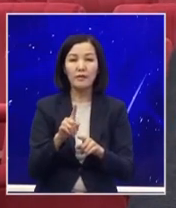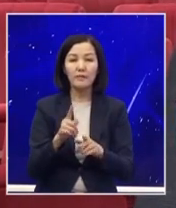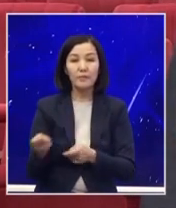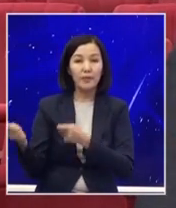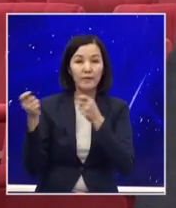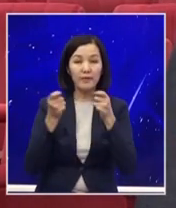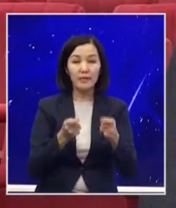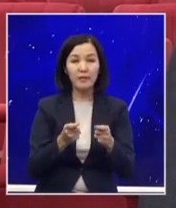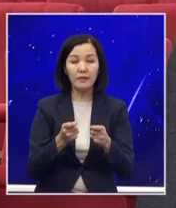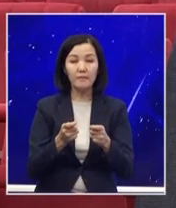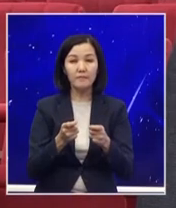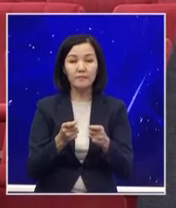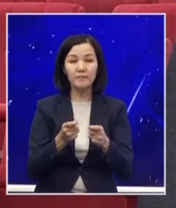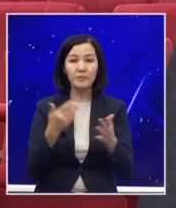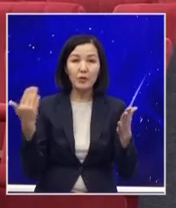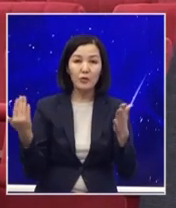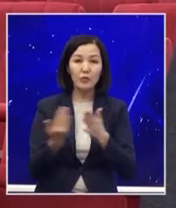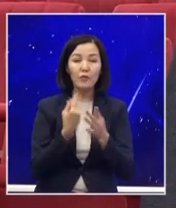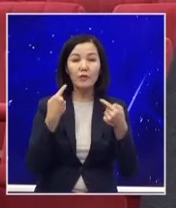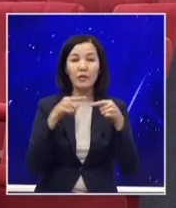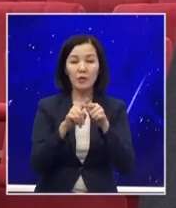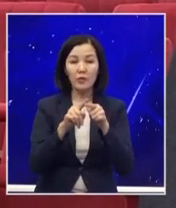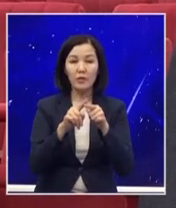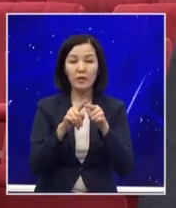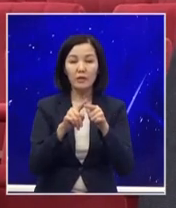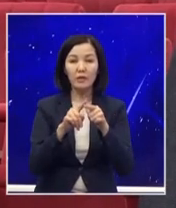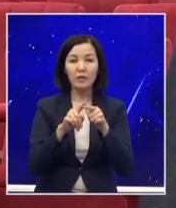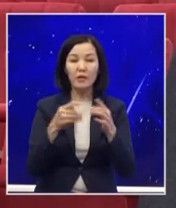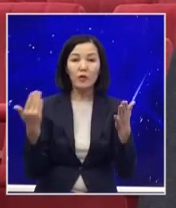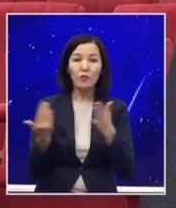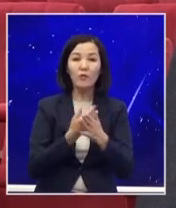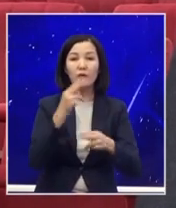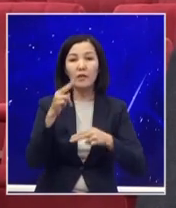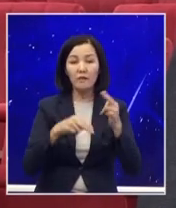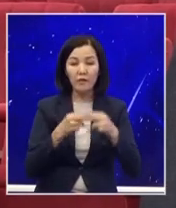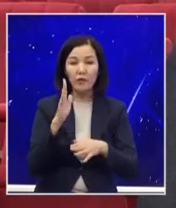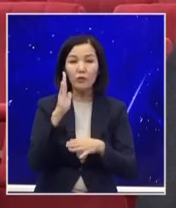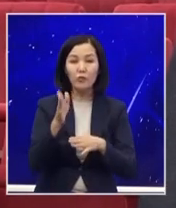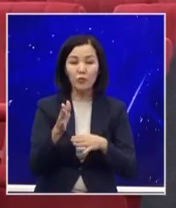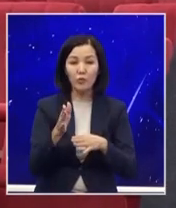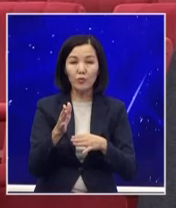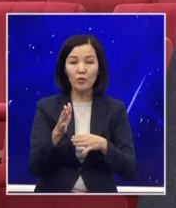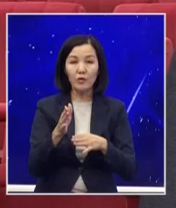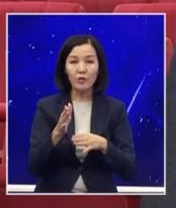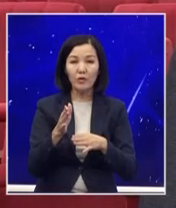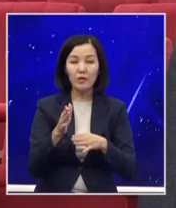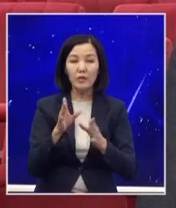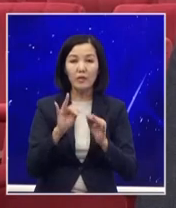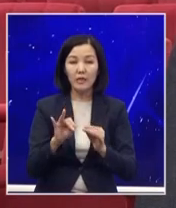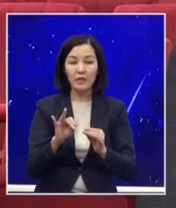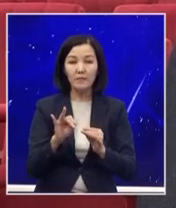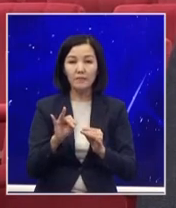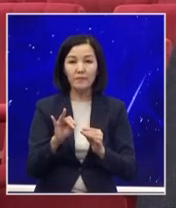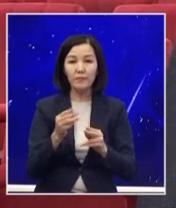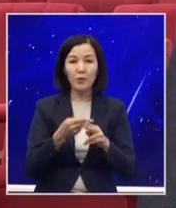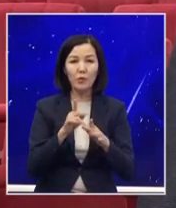привести к самому новой технологии и новой инфраструктуре. И